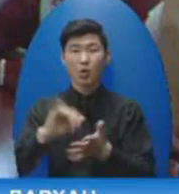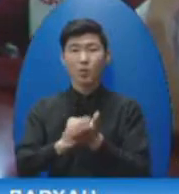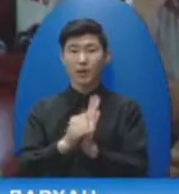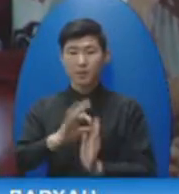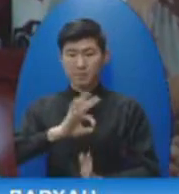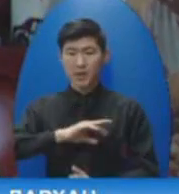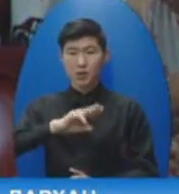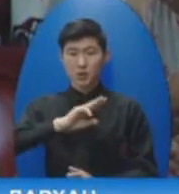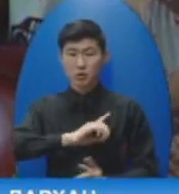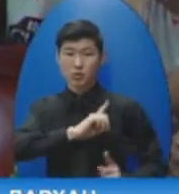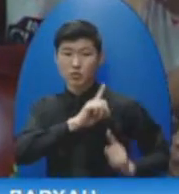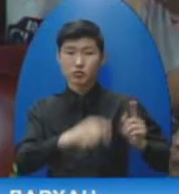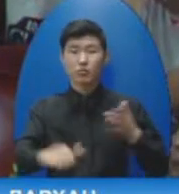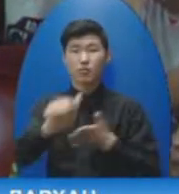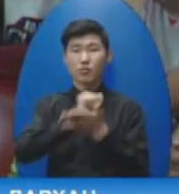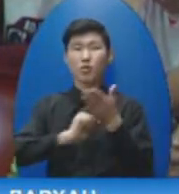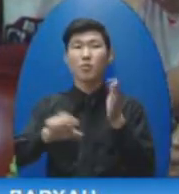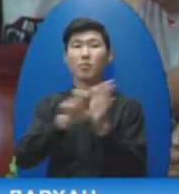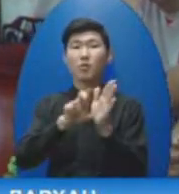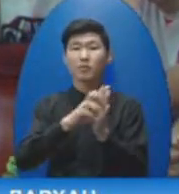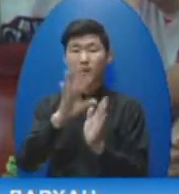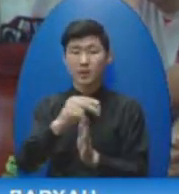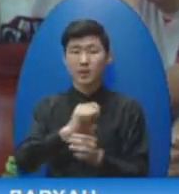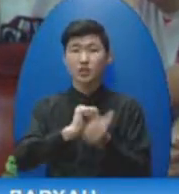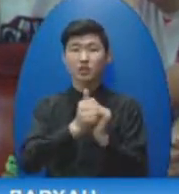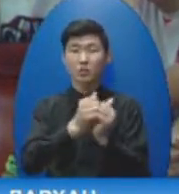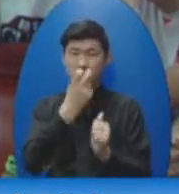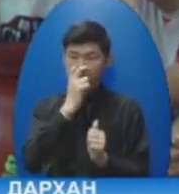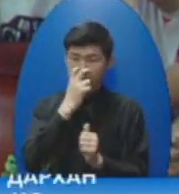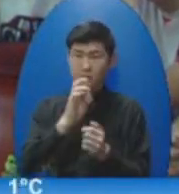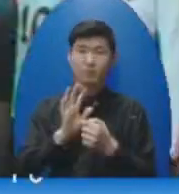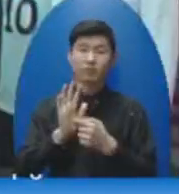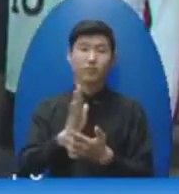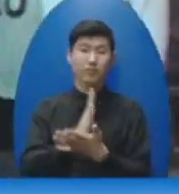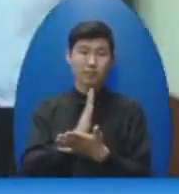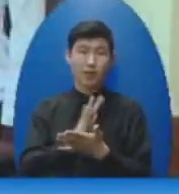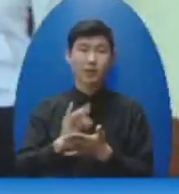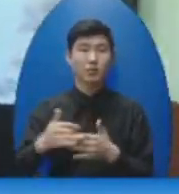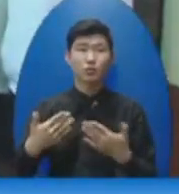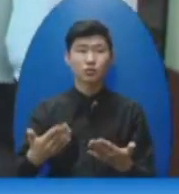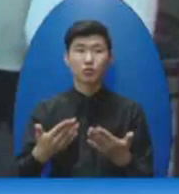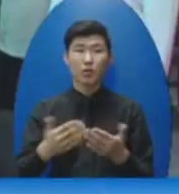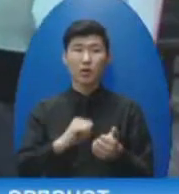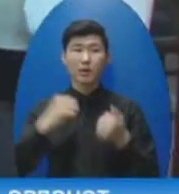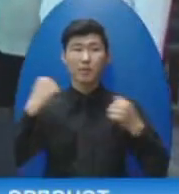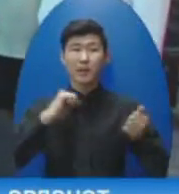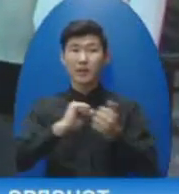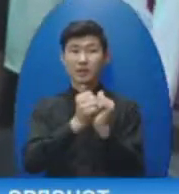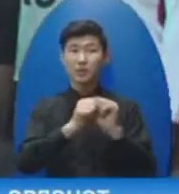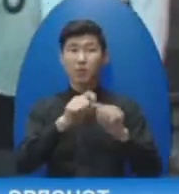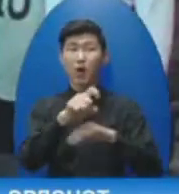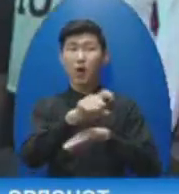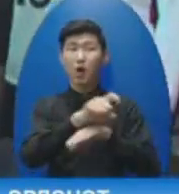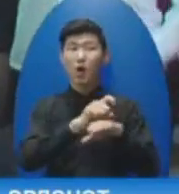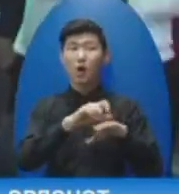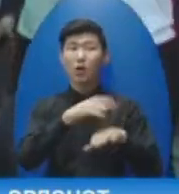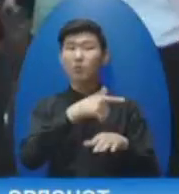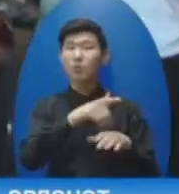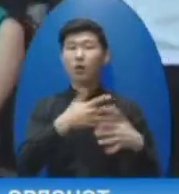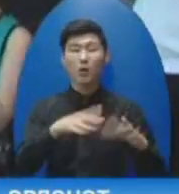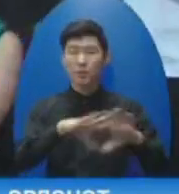төлөө өрсөлдөх бүрэн боломжтой гэж спортын шинжээчид үзэж байна. Иймээс биеийн тамир спортын улсын хорооноос бүх талаар